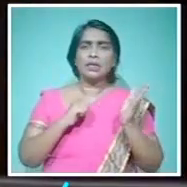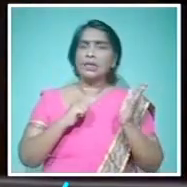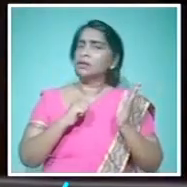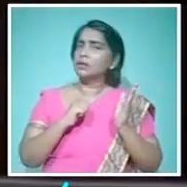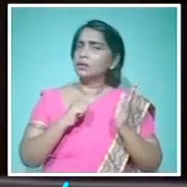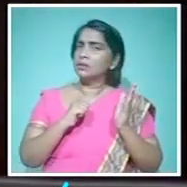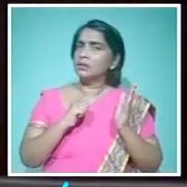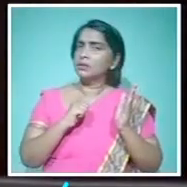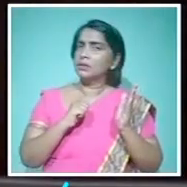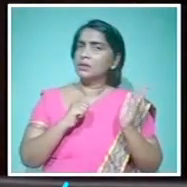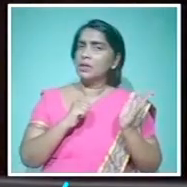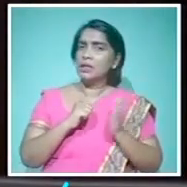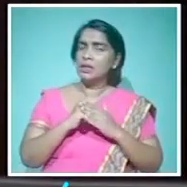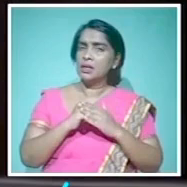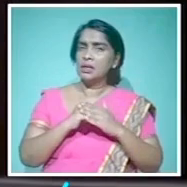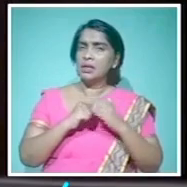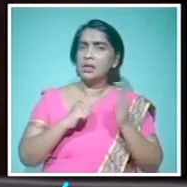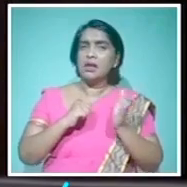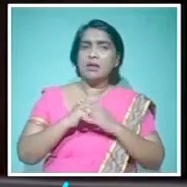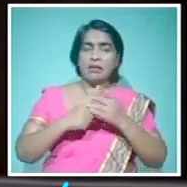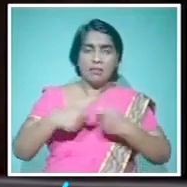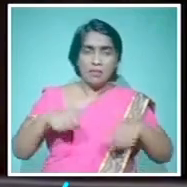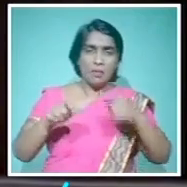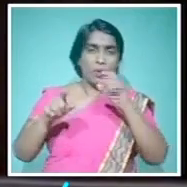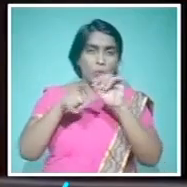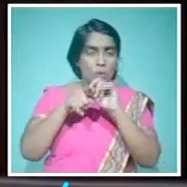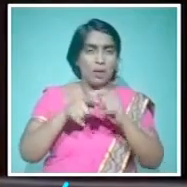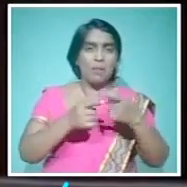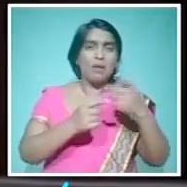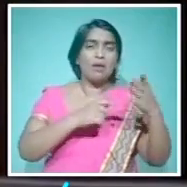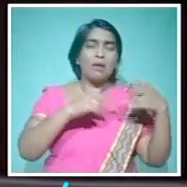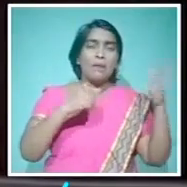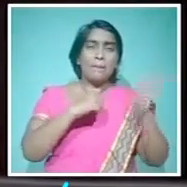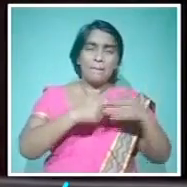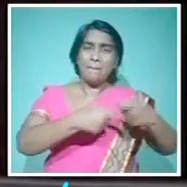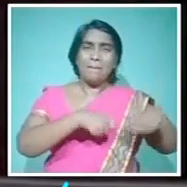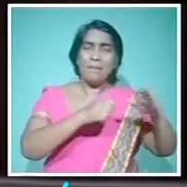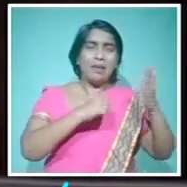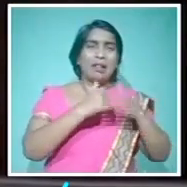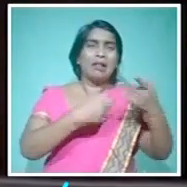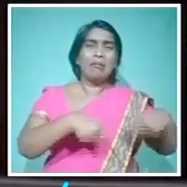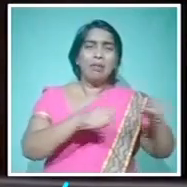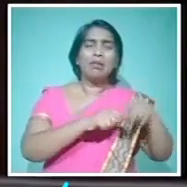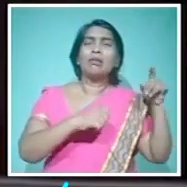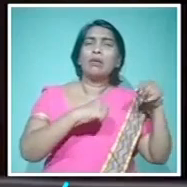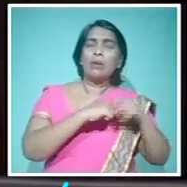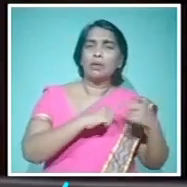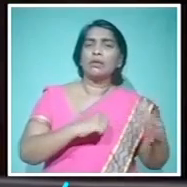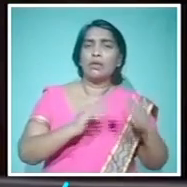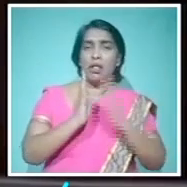मे गुल्लगेहट पास पम्मलट कवर कथा दिखे मेरा जनाधिपतिमा एतुलु मेतमतुर गरनावे